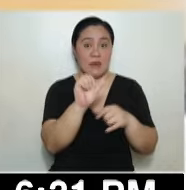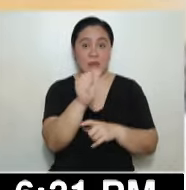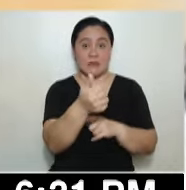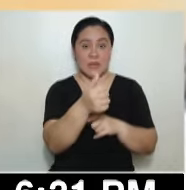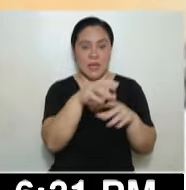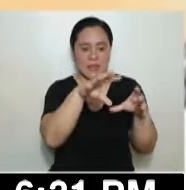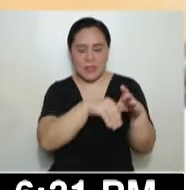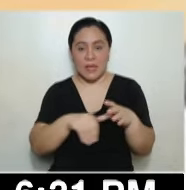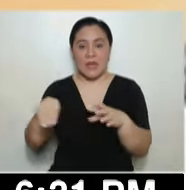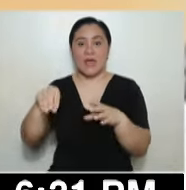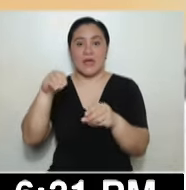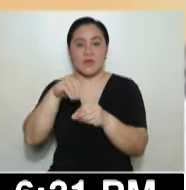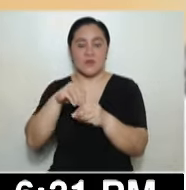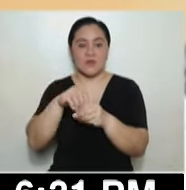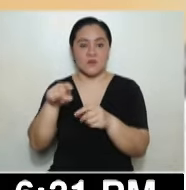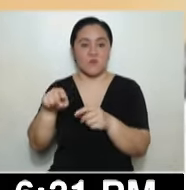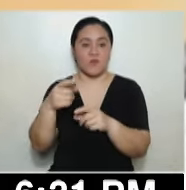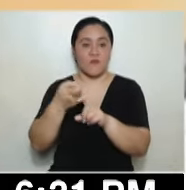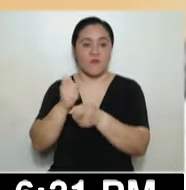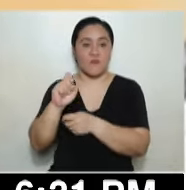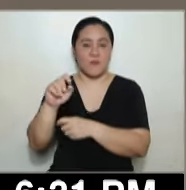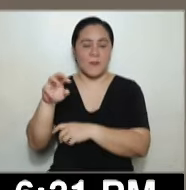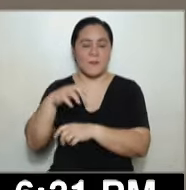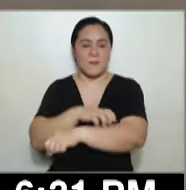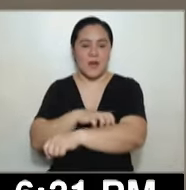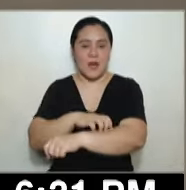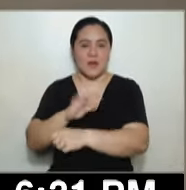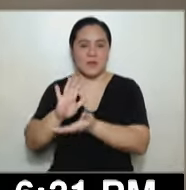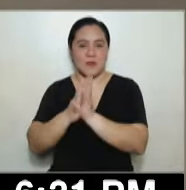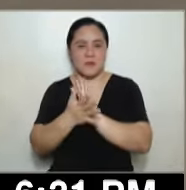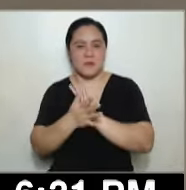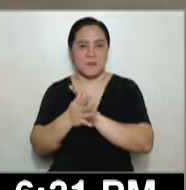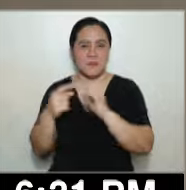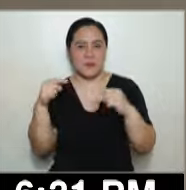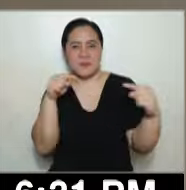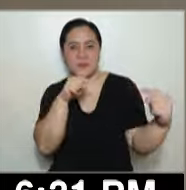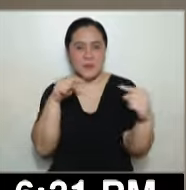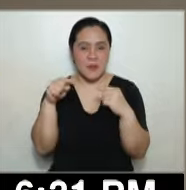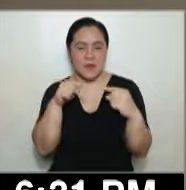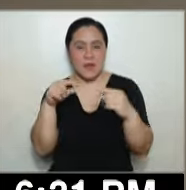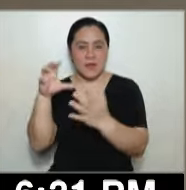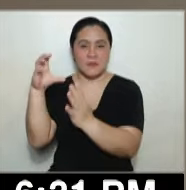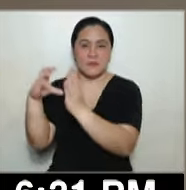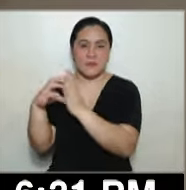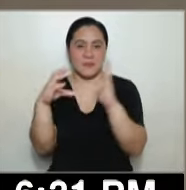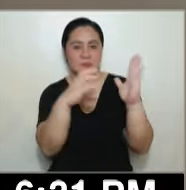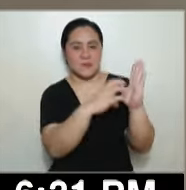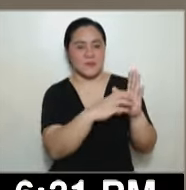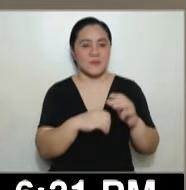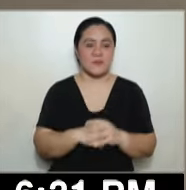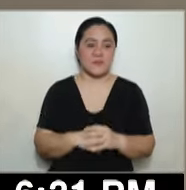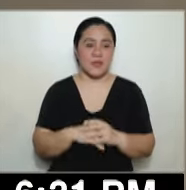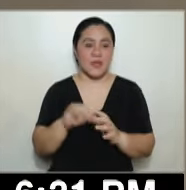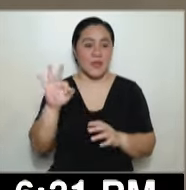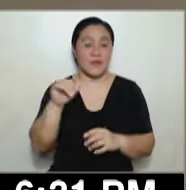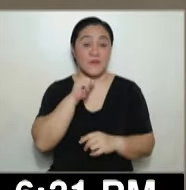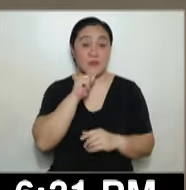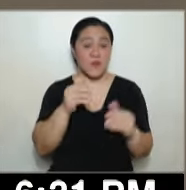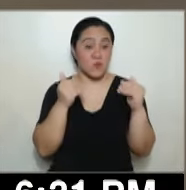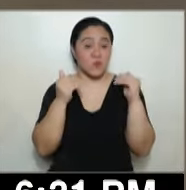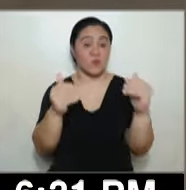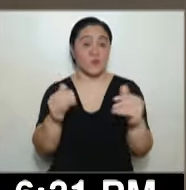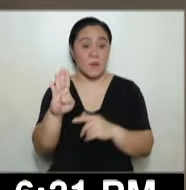Makati at pinagmulan ng iringan ng 2 syudad. Pero kung hindi natuloy ang Binay